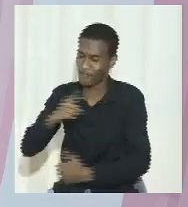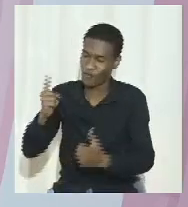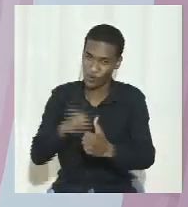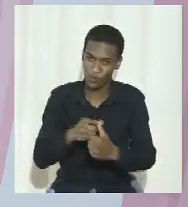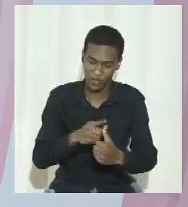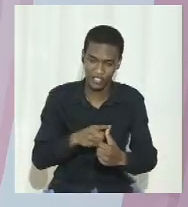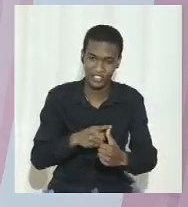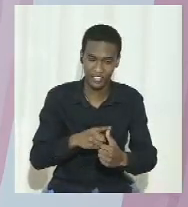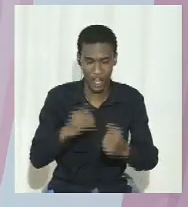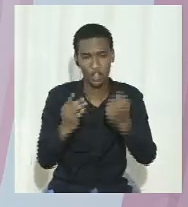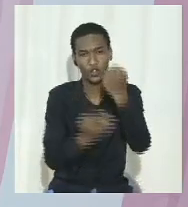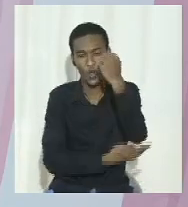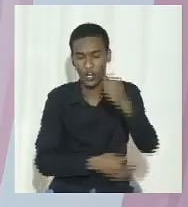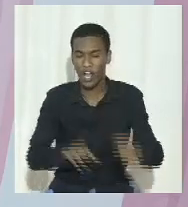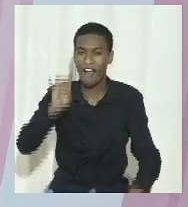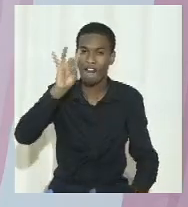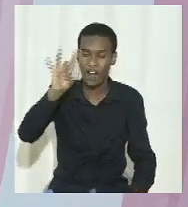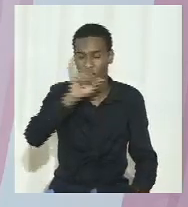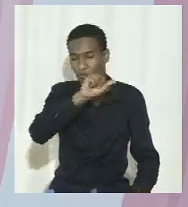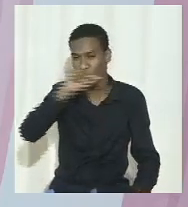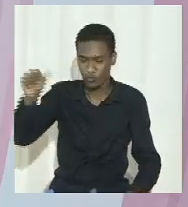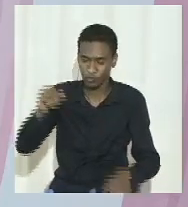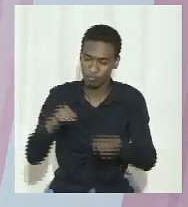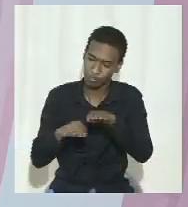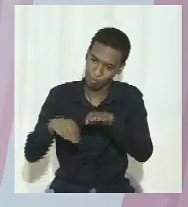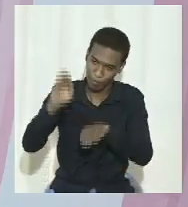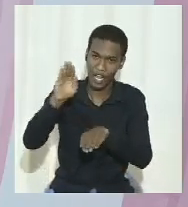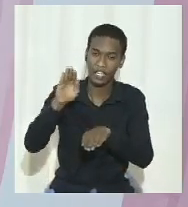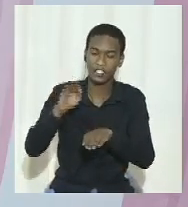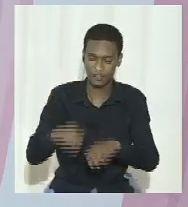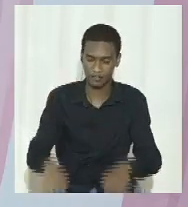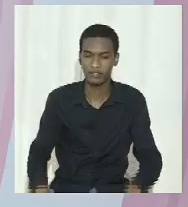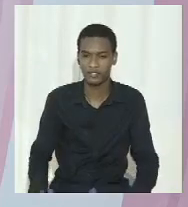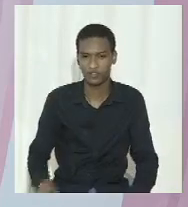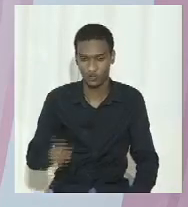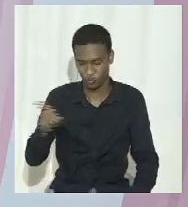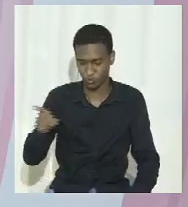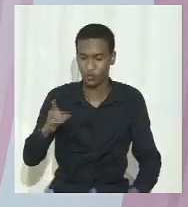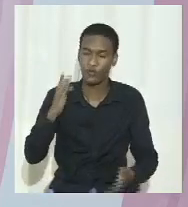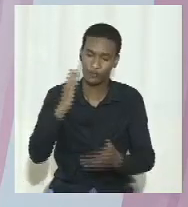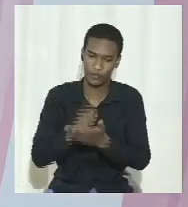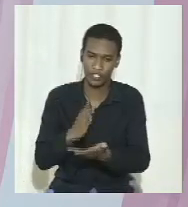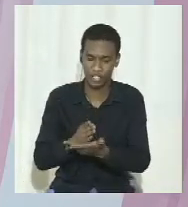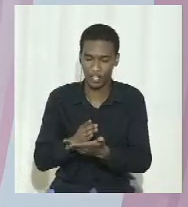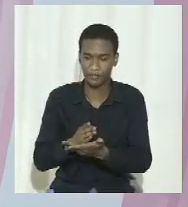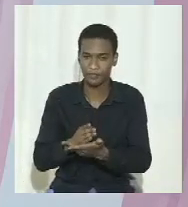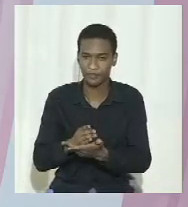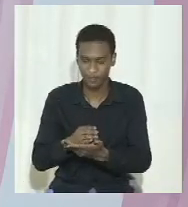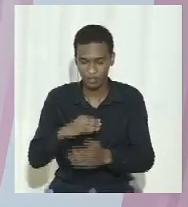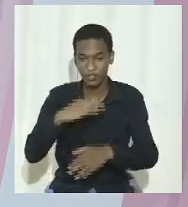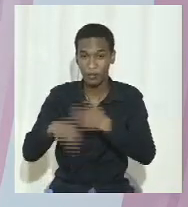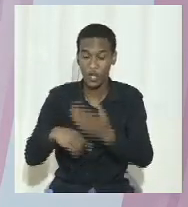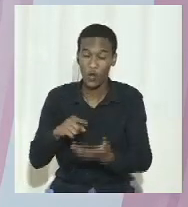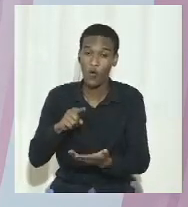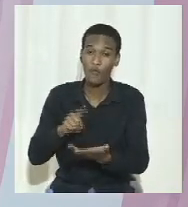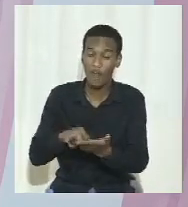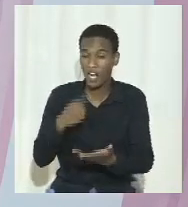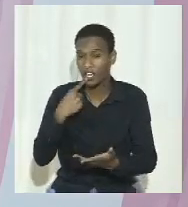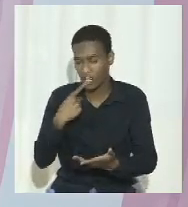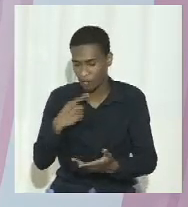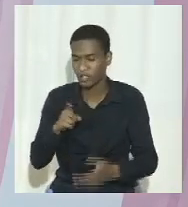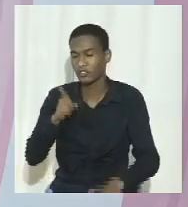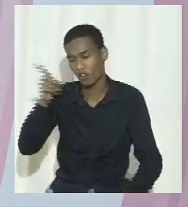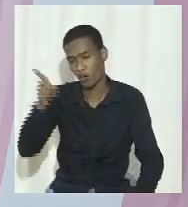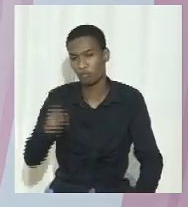8 taona miakatra, izay izany a no voafaritra tao anatin'ny andrana sy ny atao hoe fiche teknika mahakasika zany a